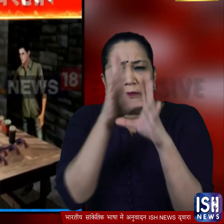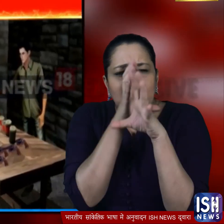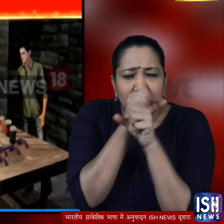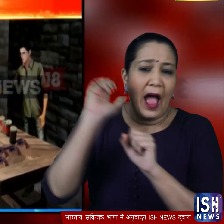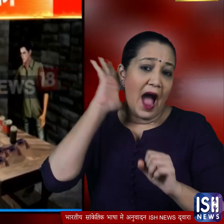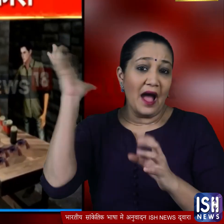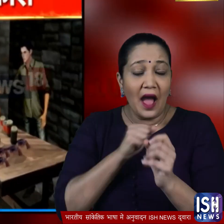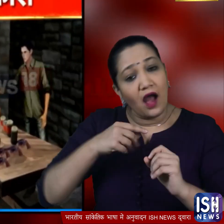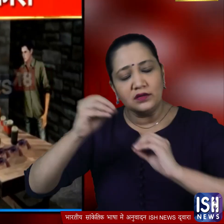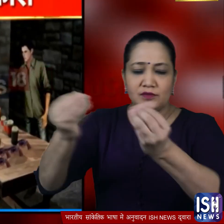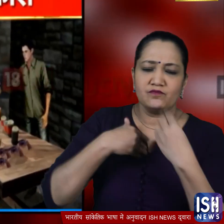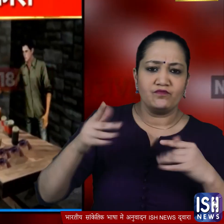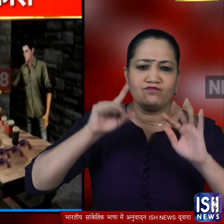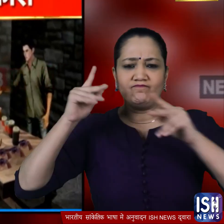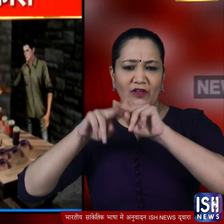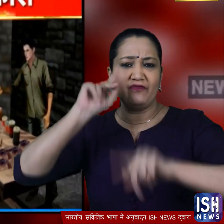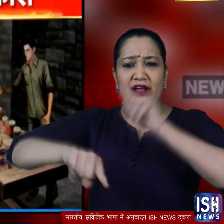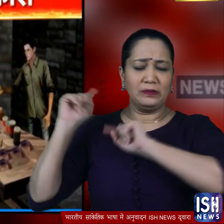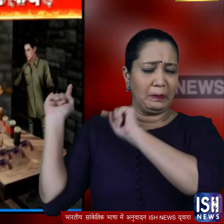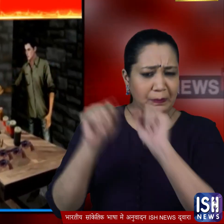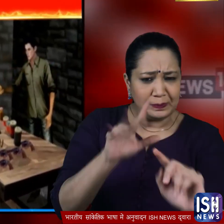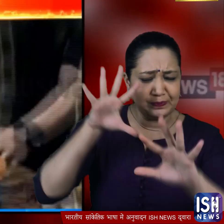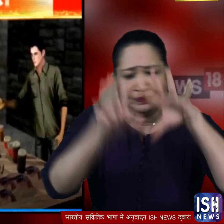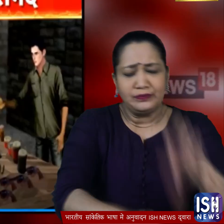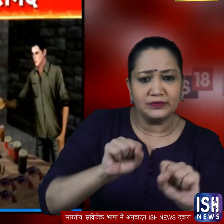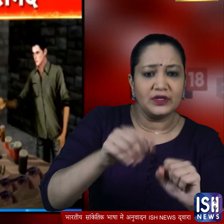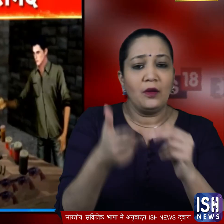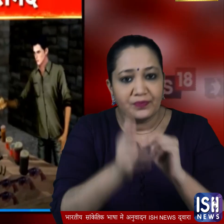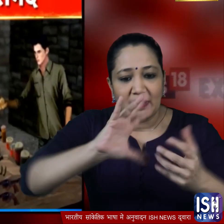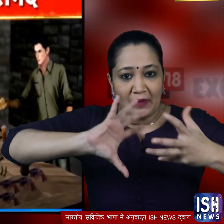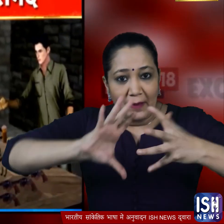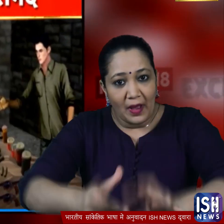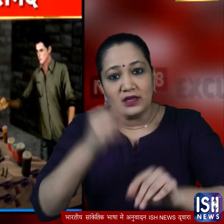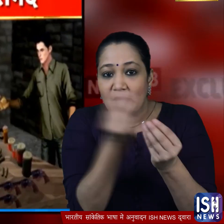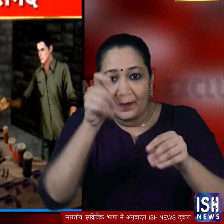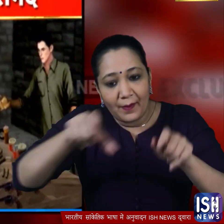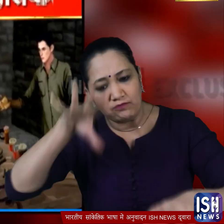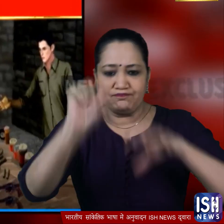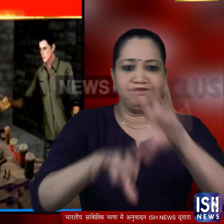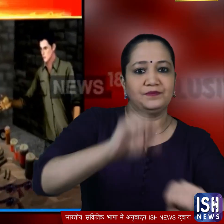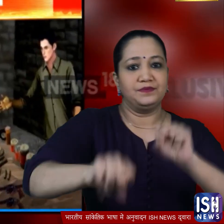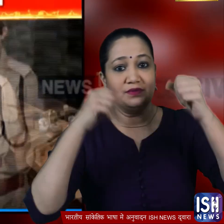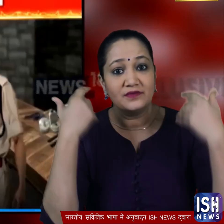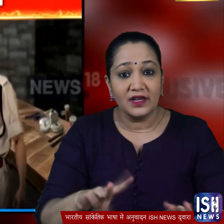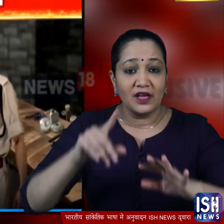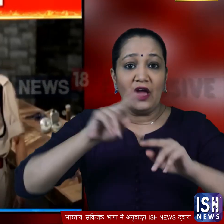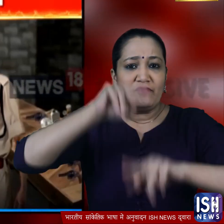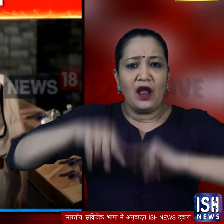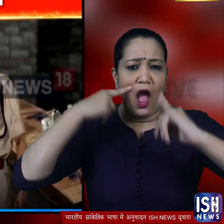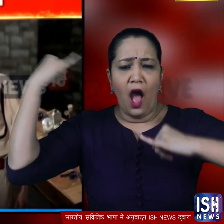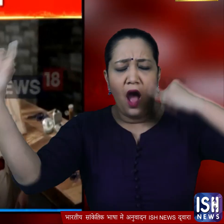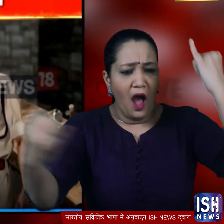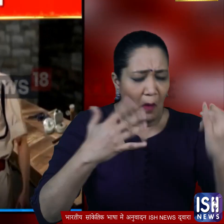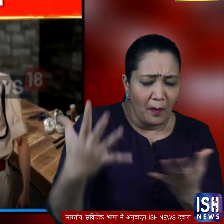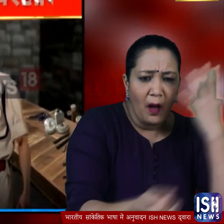टीम ने गुप्त सूचना पर अवैध हथियार बनाने वाली फैक्ट्री पर छापेमारी की, जहां उन्होंने पिस्तौल बनाते हुए कुछ लोगों को पकड़ लिया। और जब पूरी फैक्ट्री